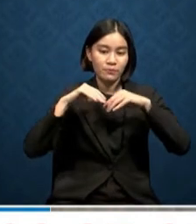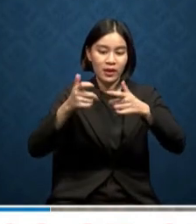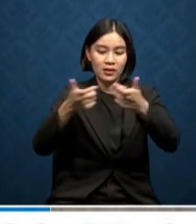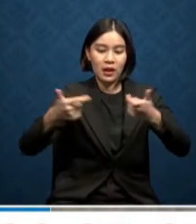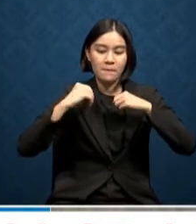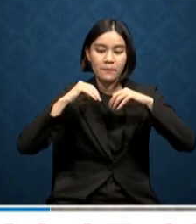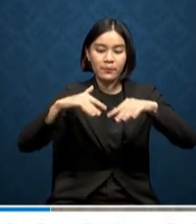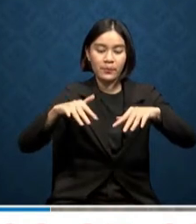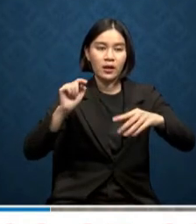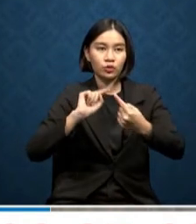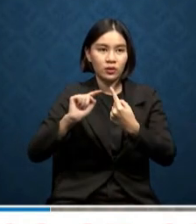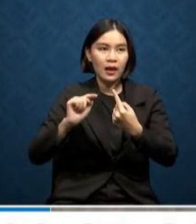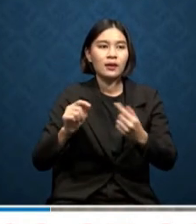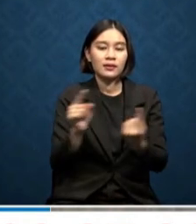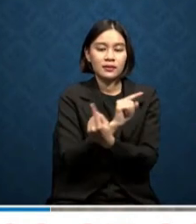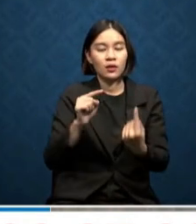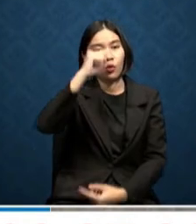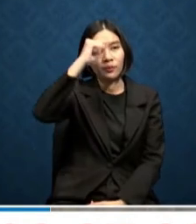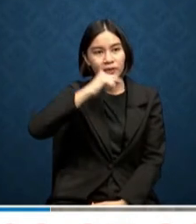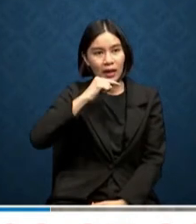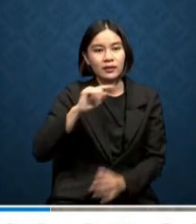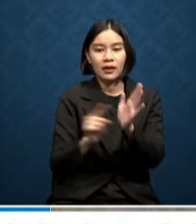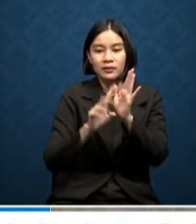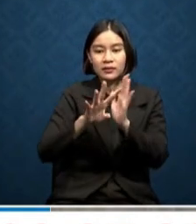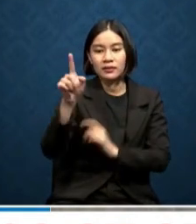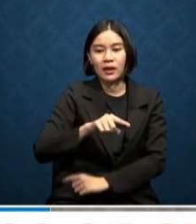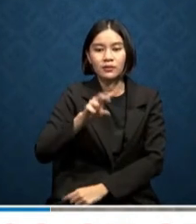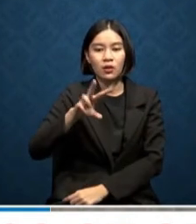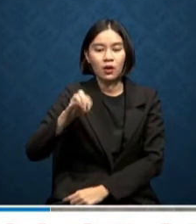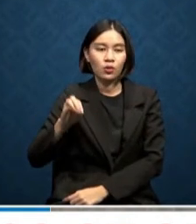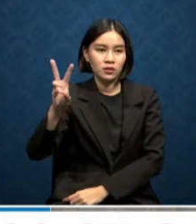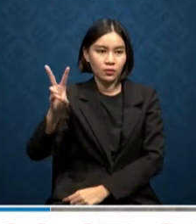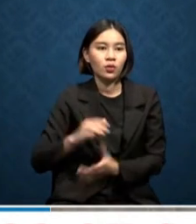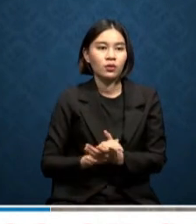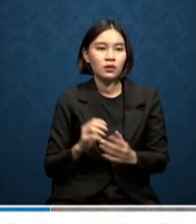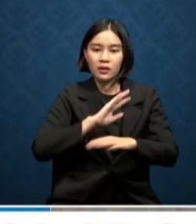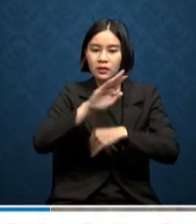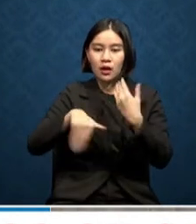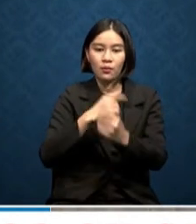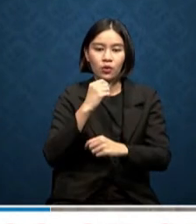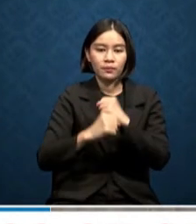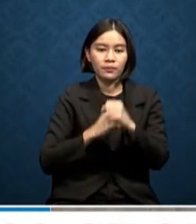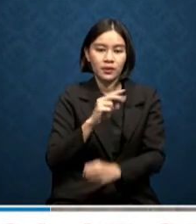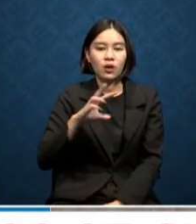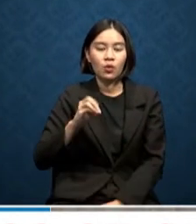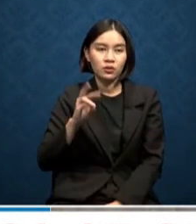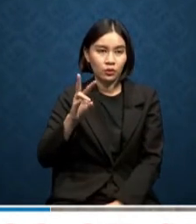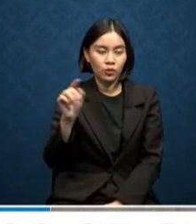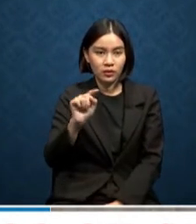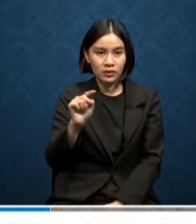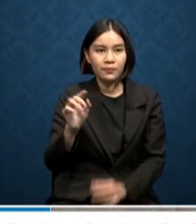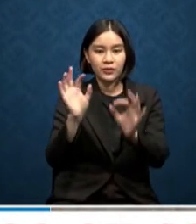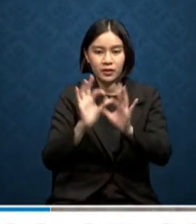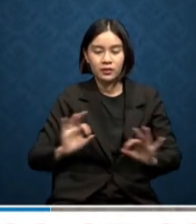ก็รายงานเอ่อภาวะสังคมไทยนะฮะไตรมาสที่ 4ท 2566แล้วก็ภาพรวมปี 2566โดยประเด็น